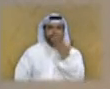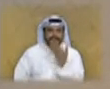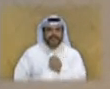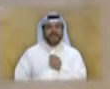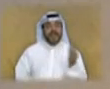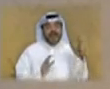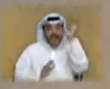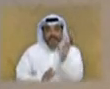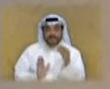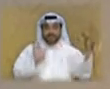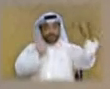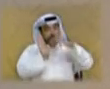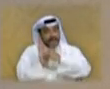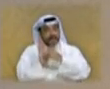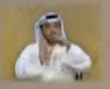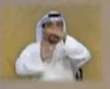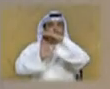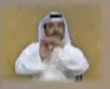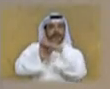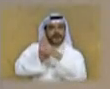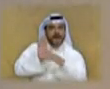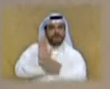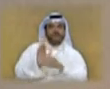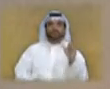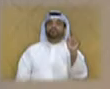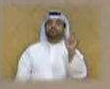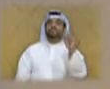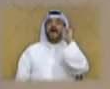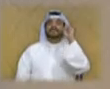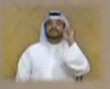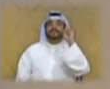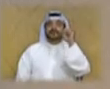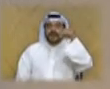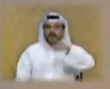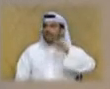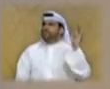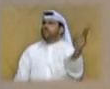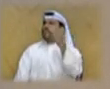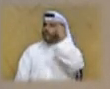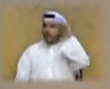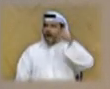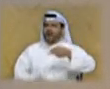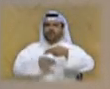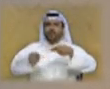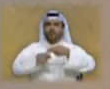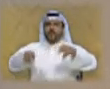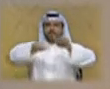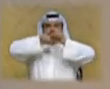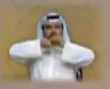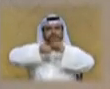جدول وبرنامج مميز يكون يعني علامة مضيئة